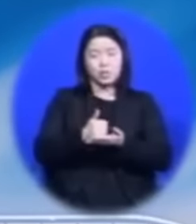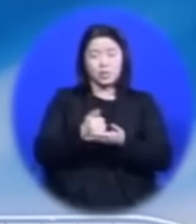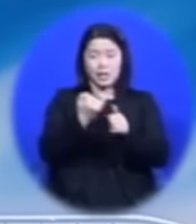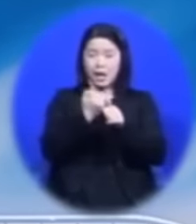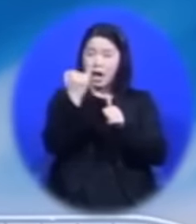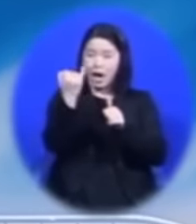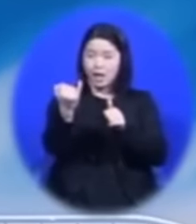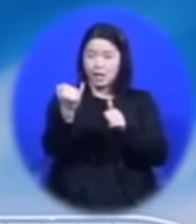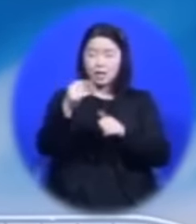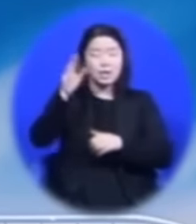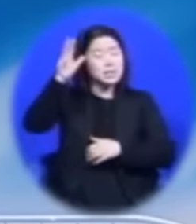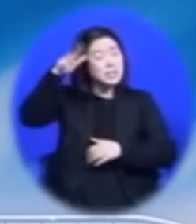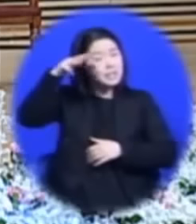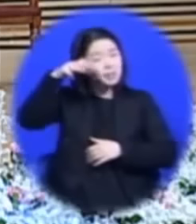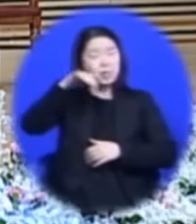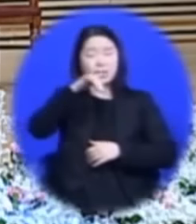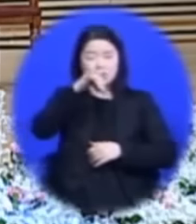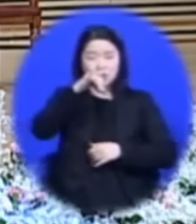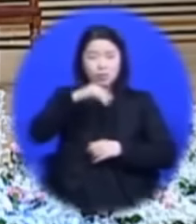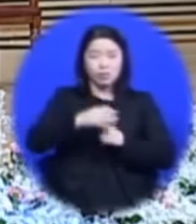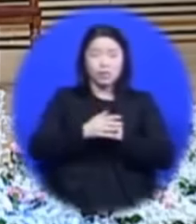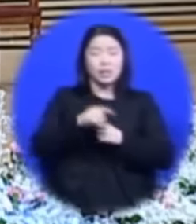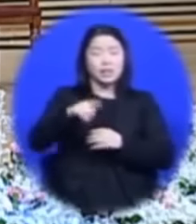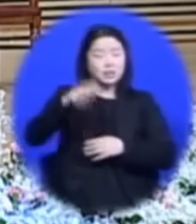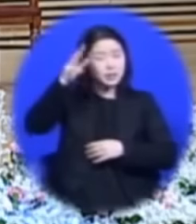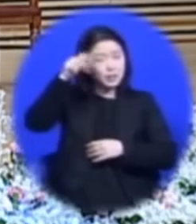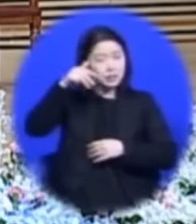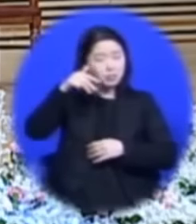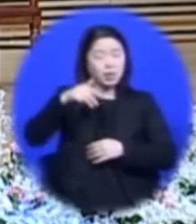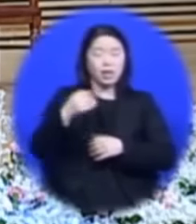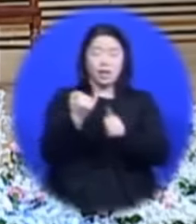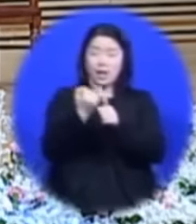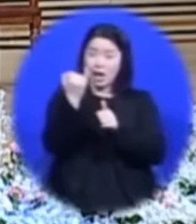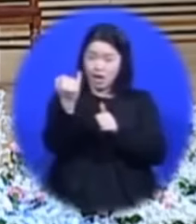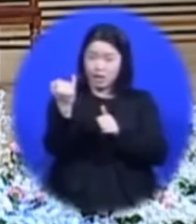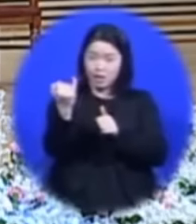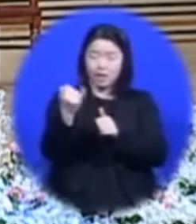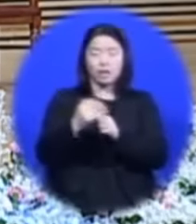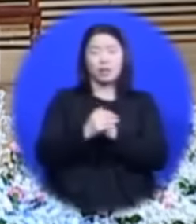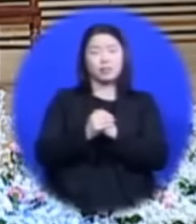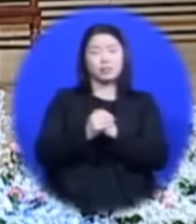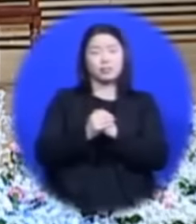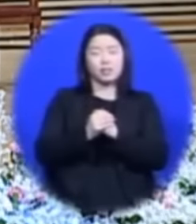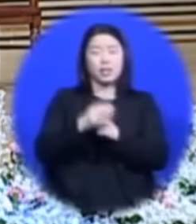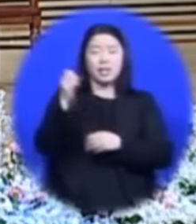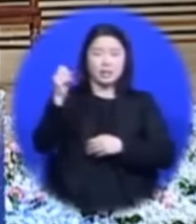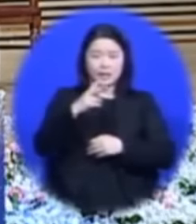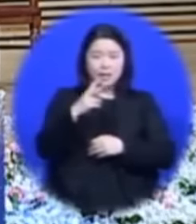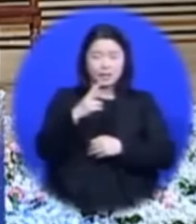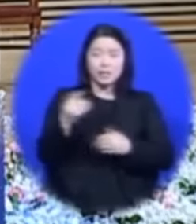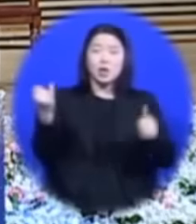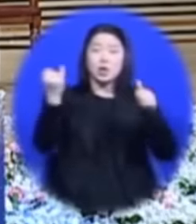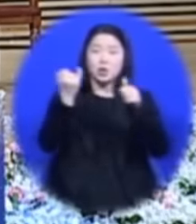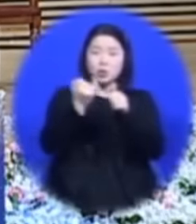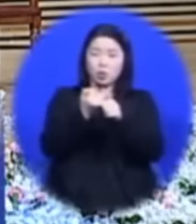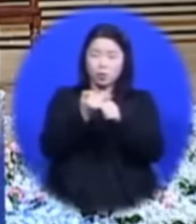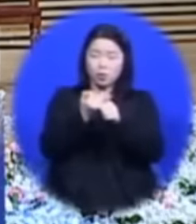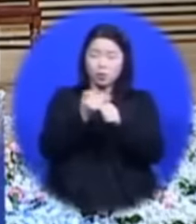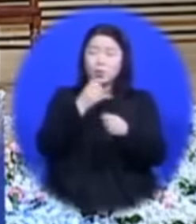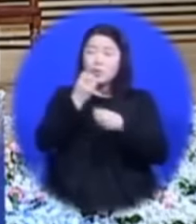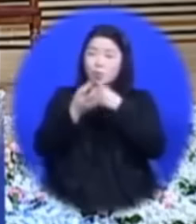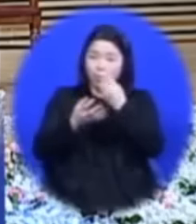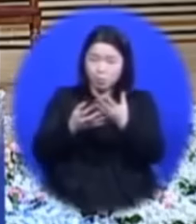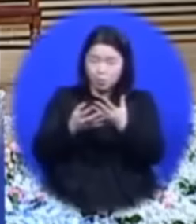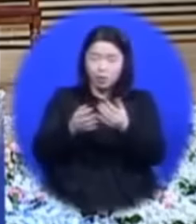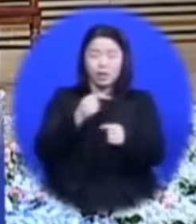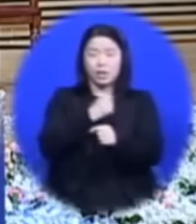치매에 걸렸는데 그 치매에 걸린 아내와 다시 청혼을 해서 결혼식을